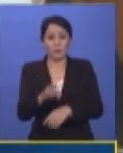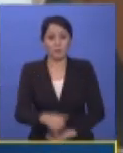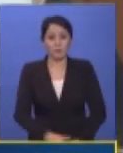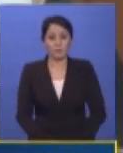мамин